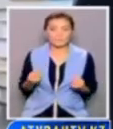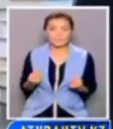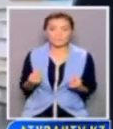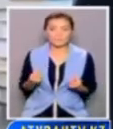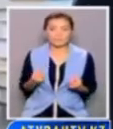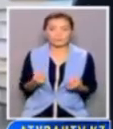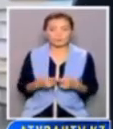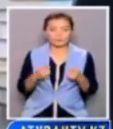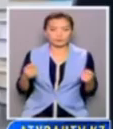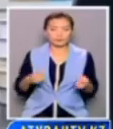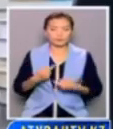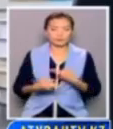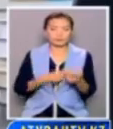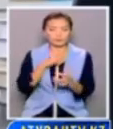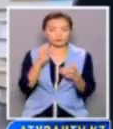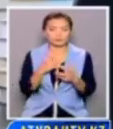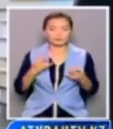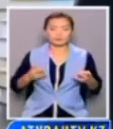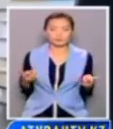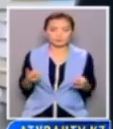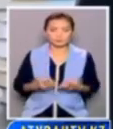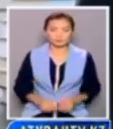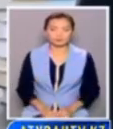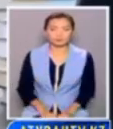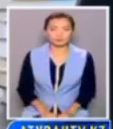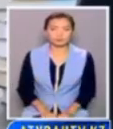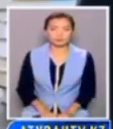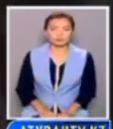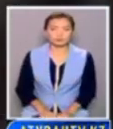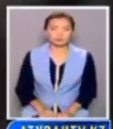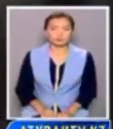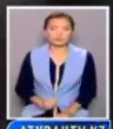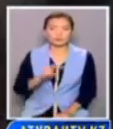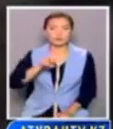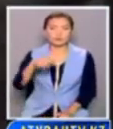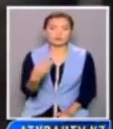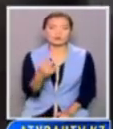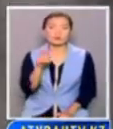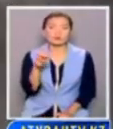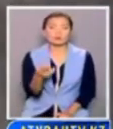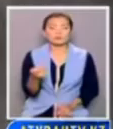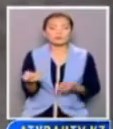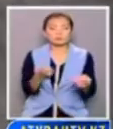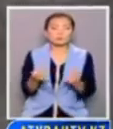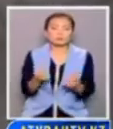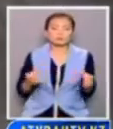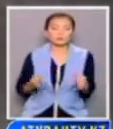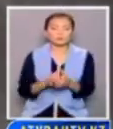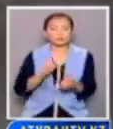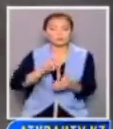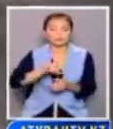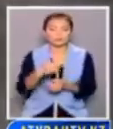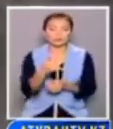шып-шырғасын шығармай кетіртпей аманат етуге міндеттіміз. Алаш партиясы ұлттық саяси күш ретінде Алаш